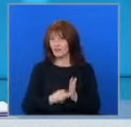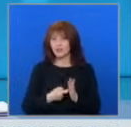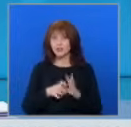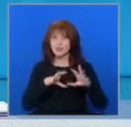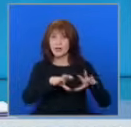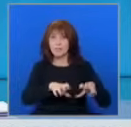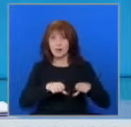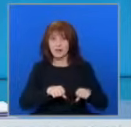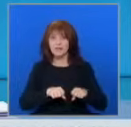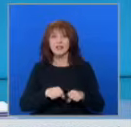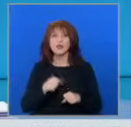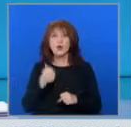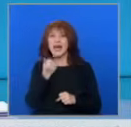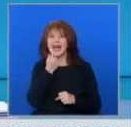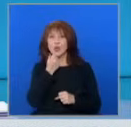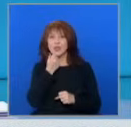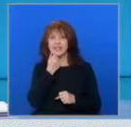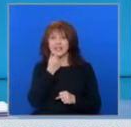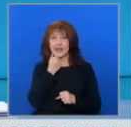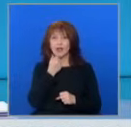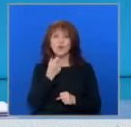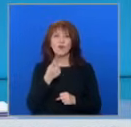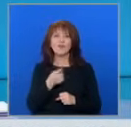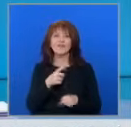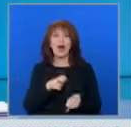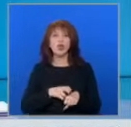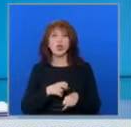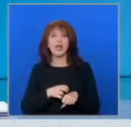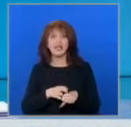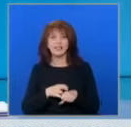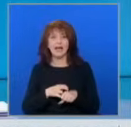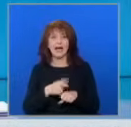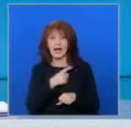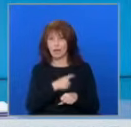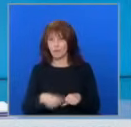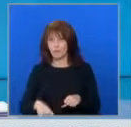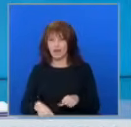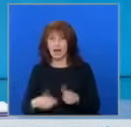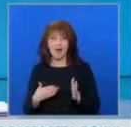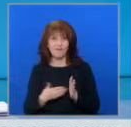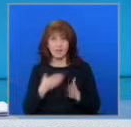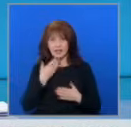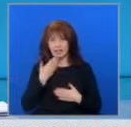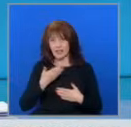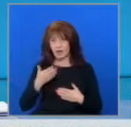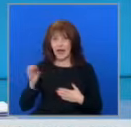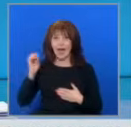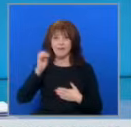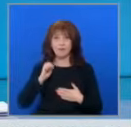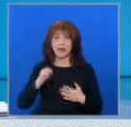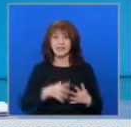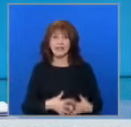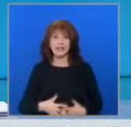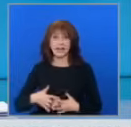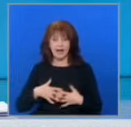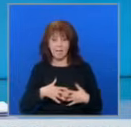превзели Артьомовское село в самопровъзгласилата се Донецка народна република. Въпреки декларираната европейска и американска военна